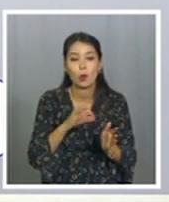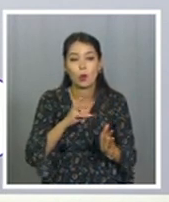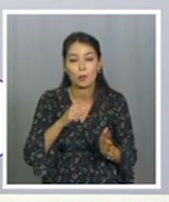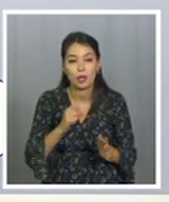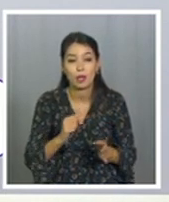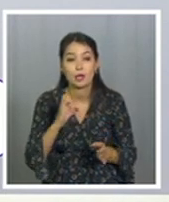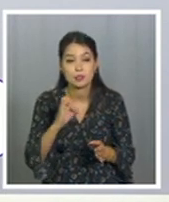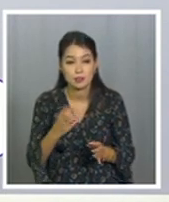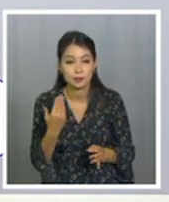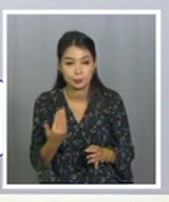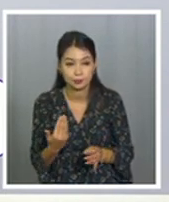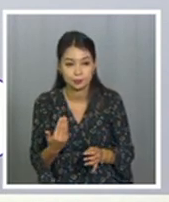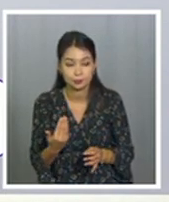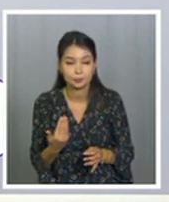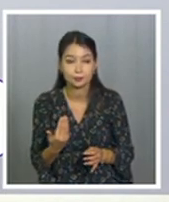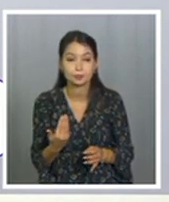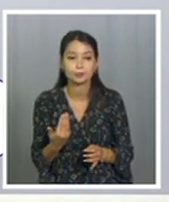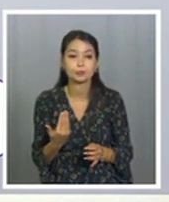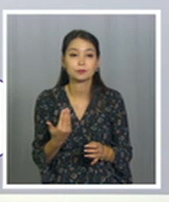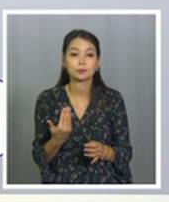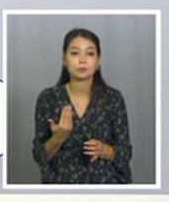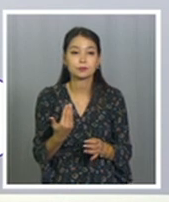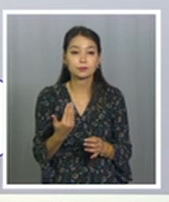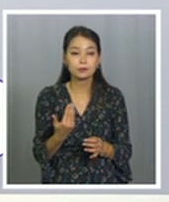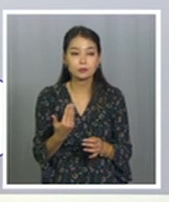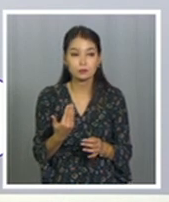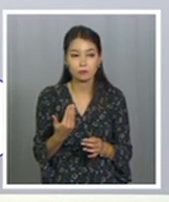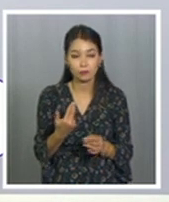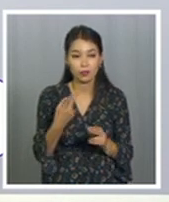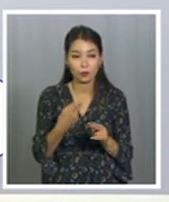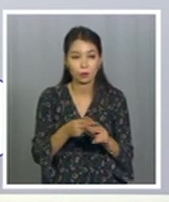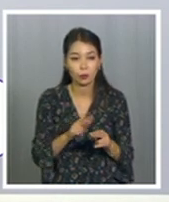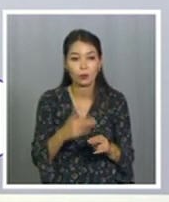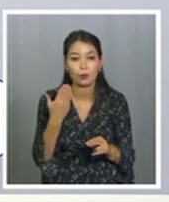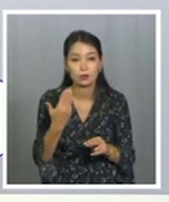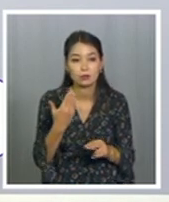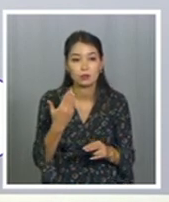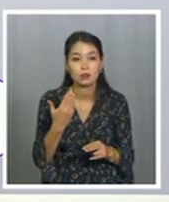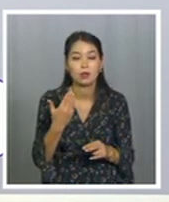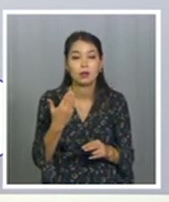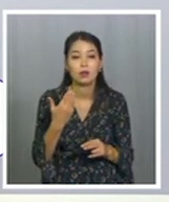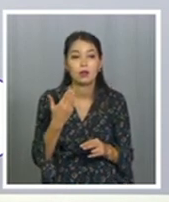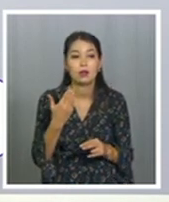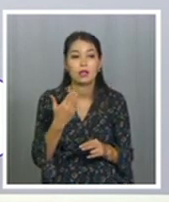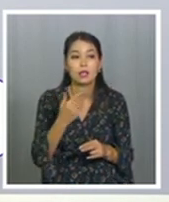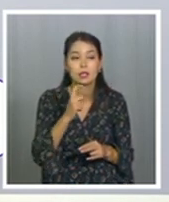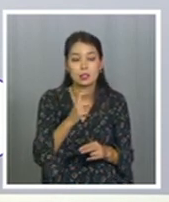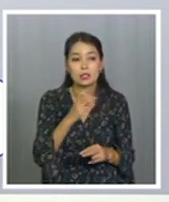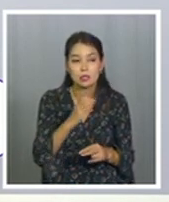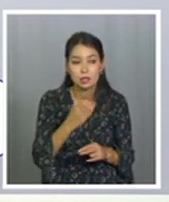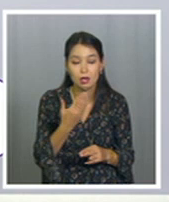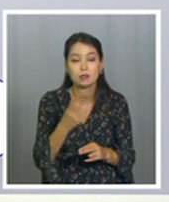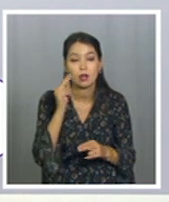сөз. Және бұл бір бөлінген омега сыны бізде X деген әріппен